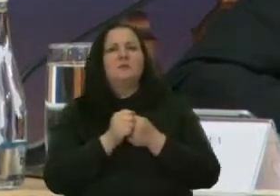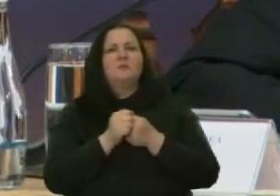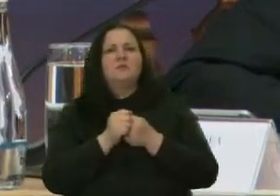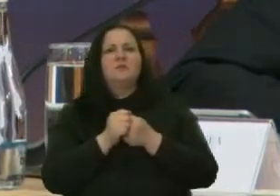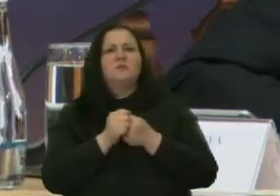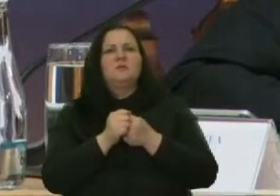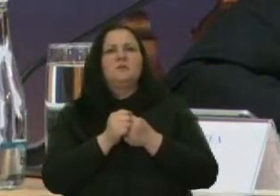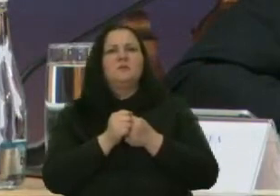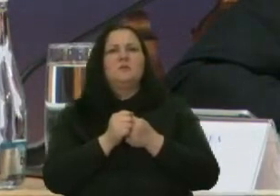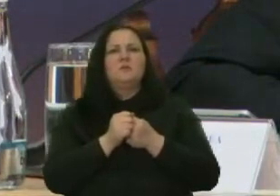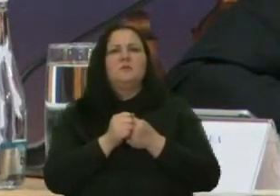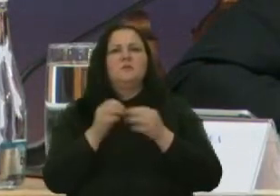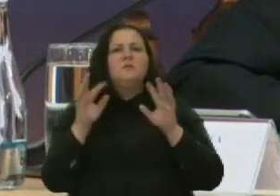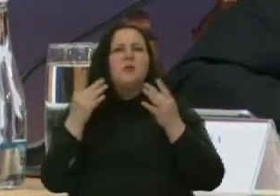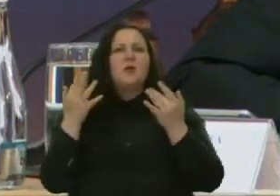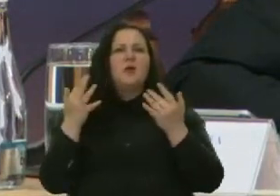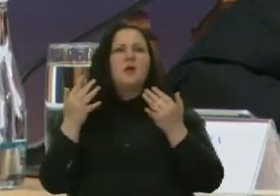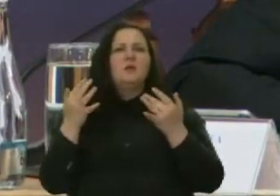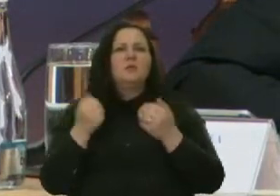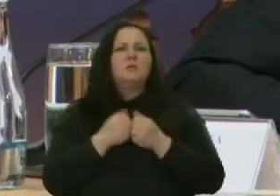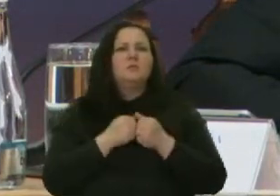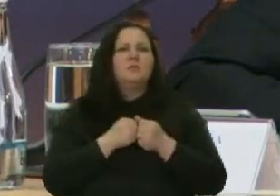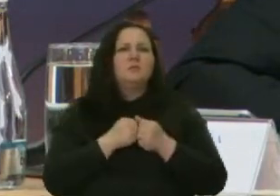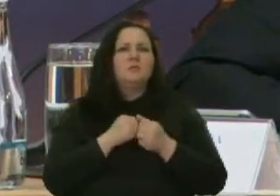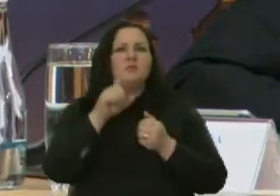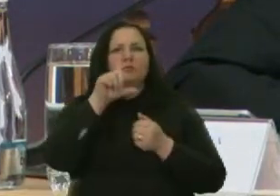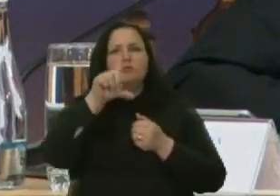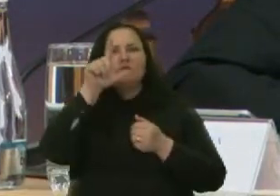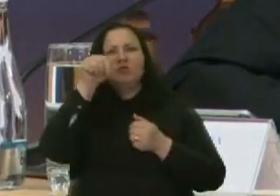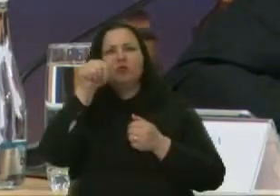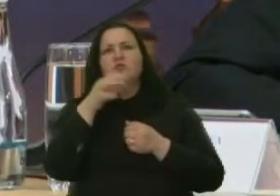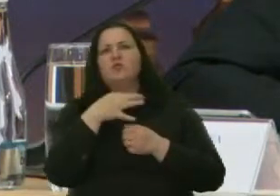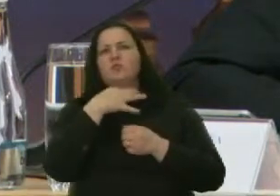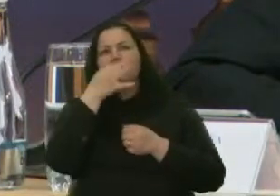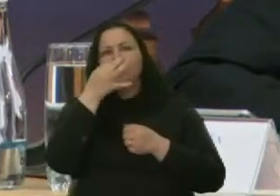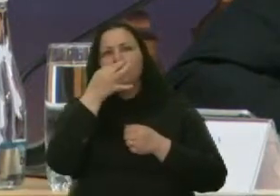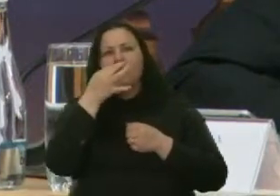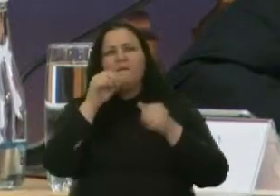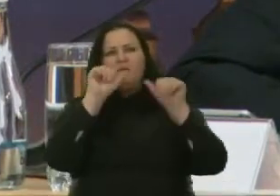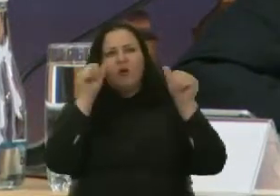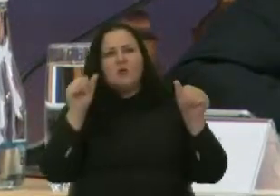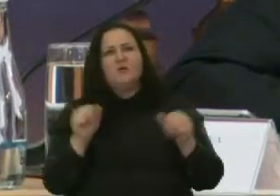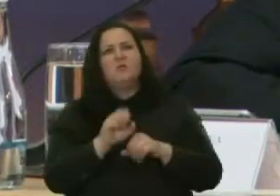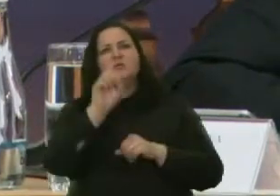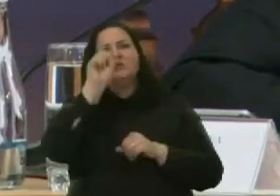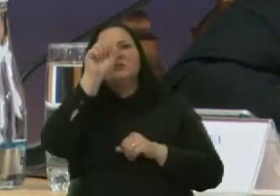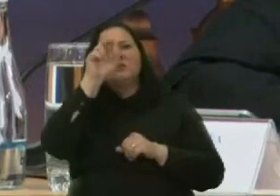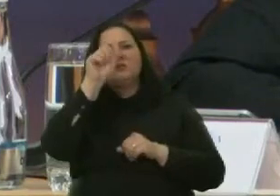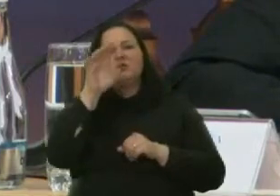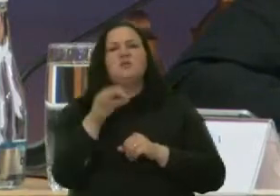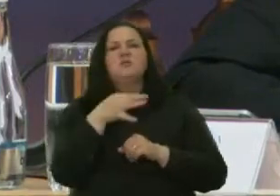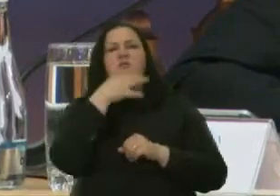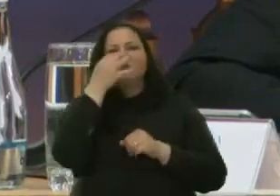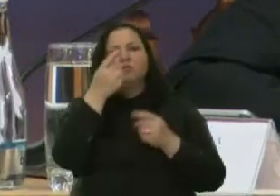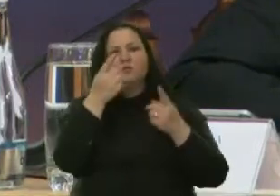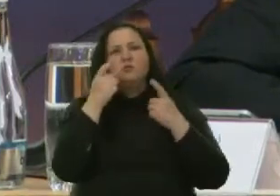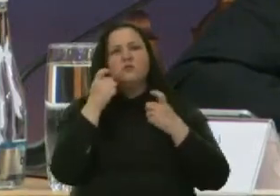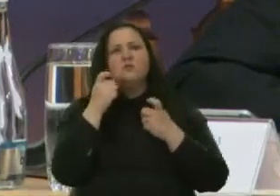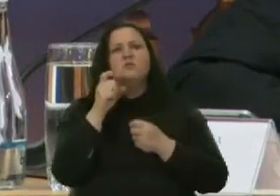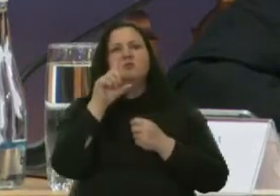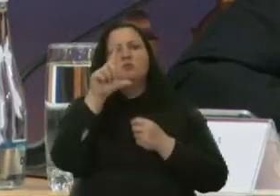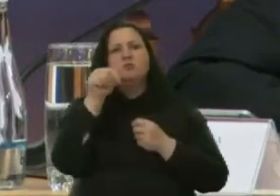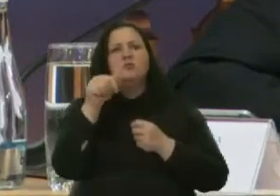local aproximativ 21 de propuneri au formulat 13 propuneri din cele 21 sunt